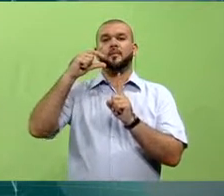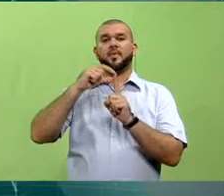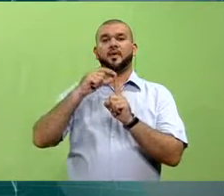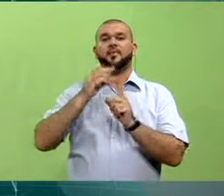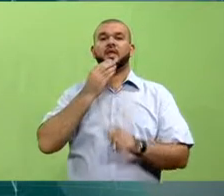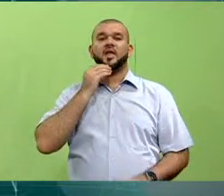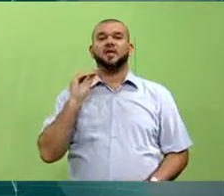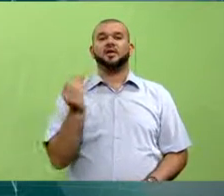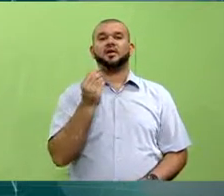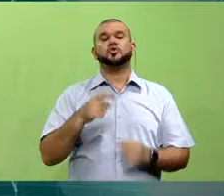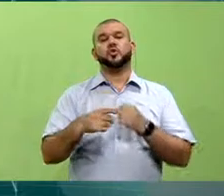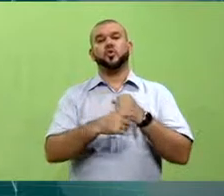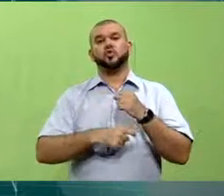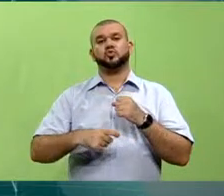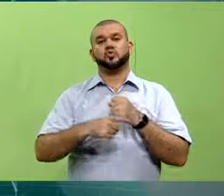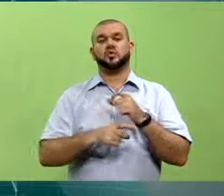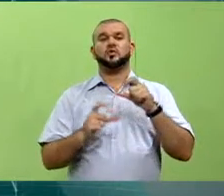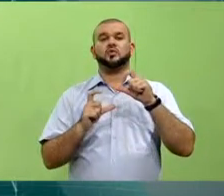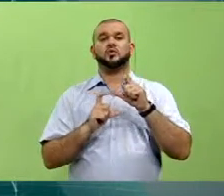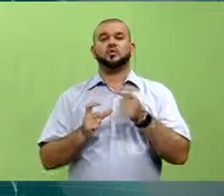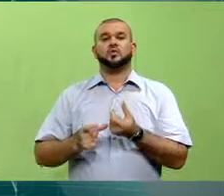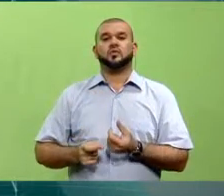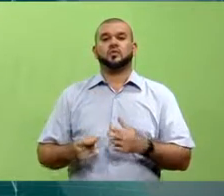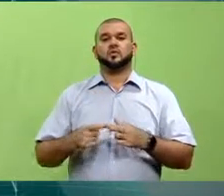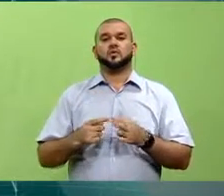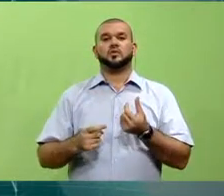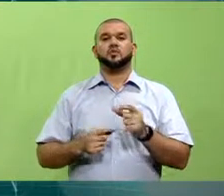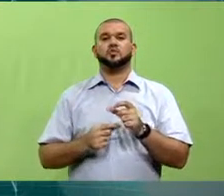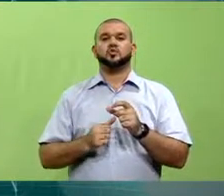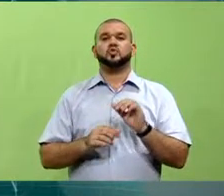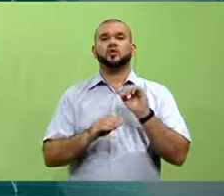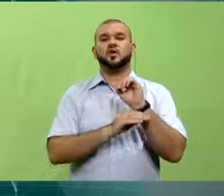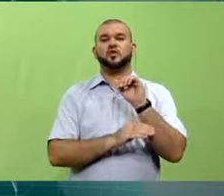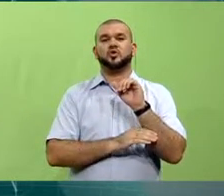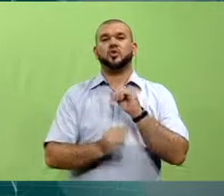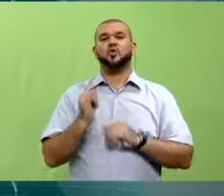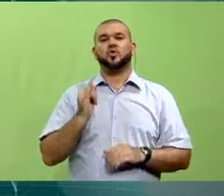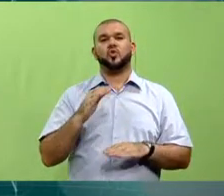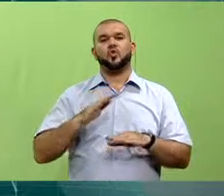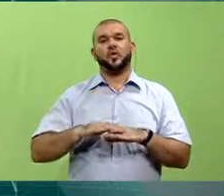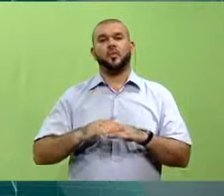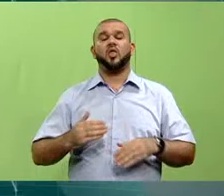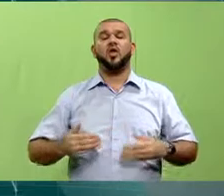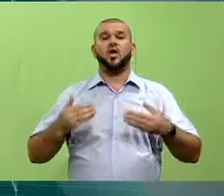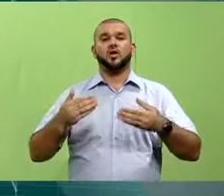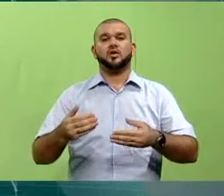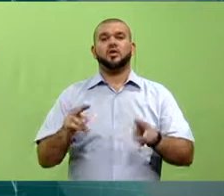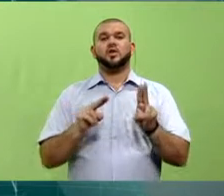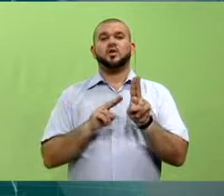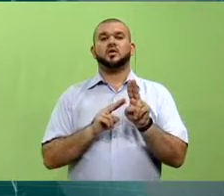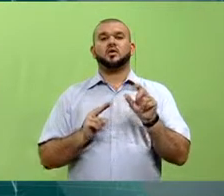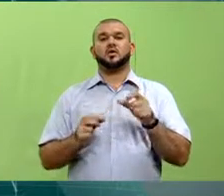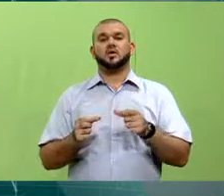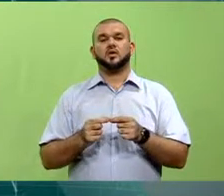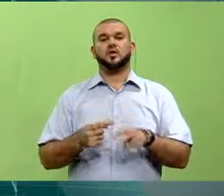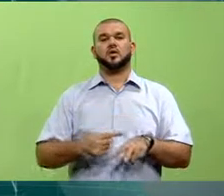Cumhuriyetçi Türk Partisi Gençlik Örgütü'nün Suruç'ta yaşanan katliamın ardından Kobaneli